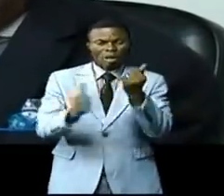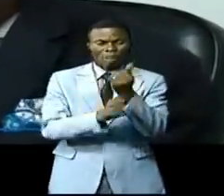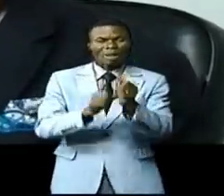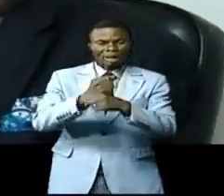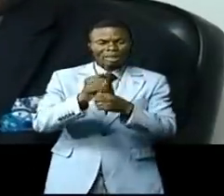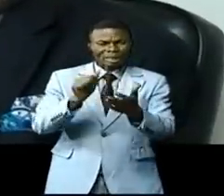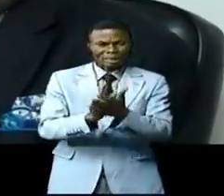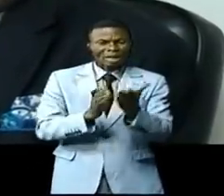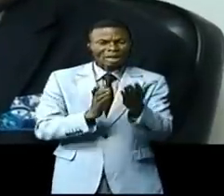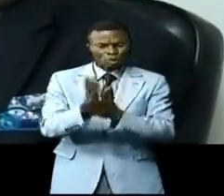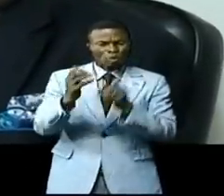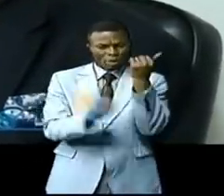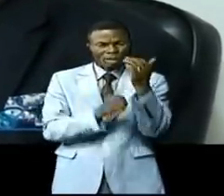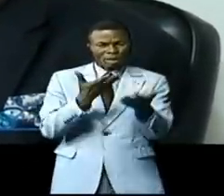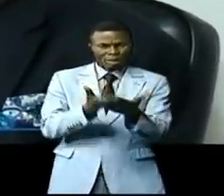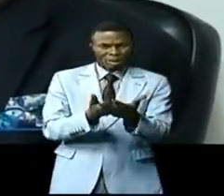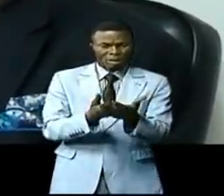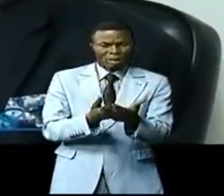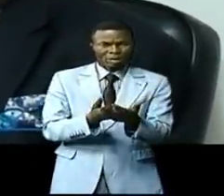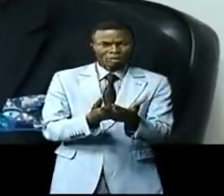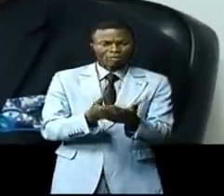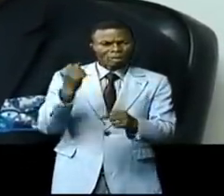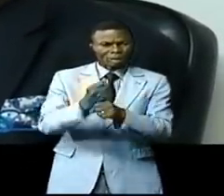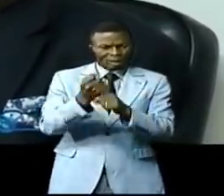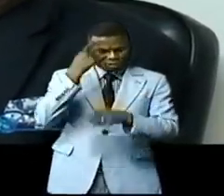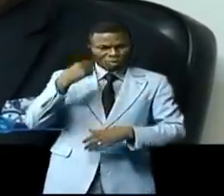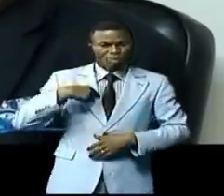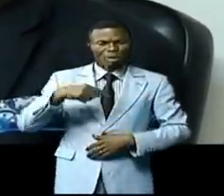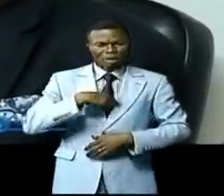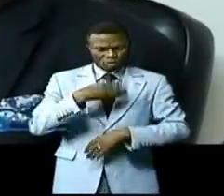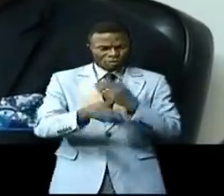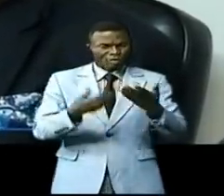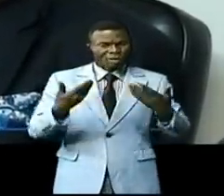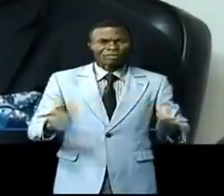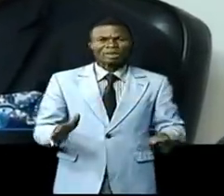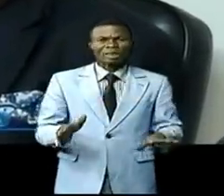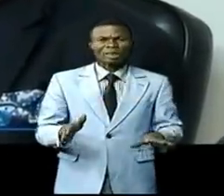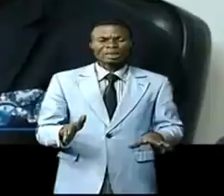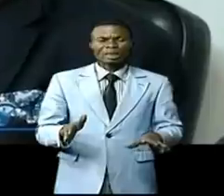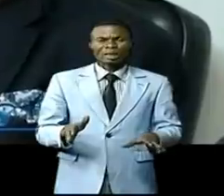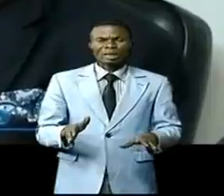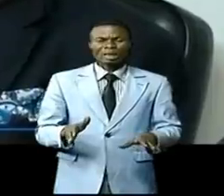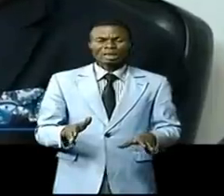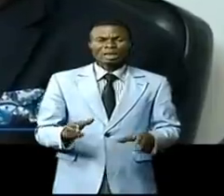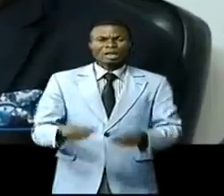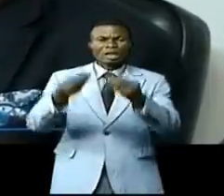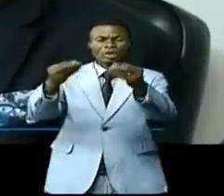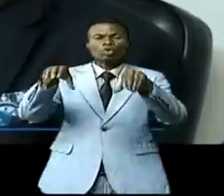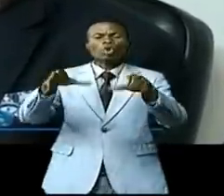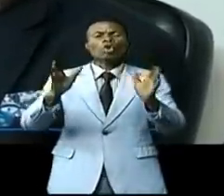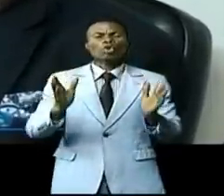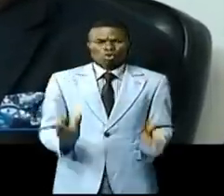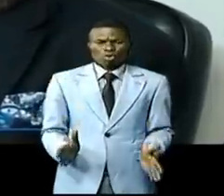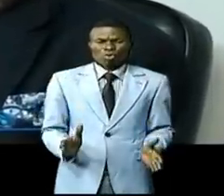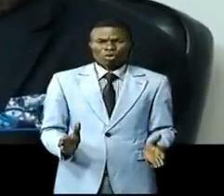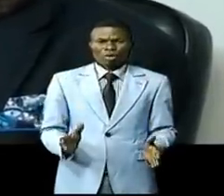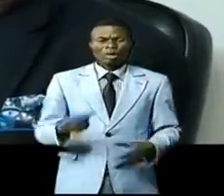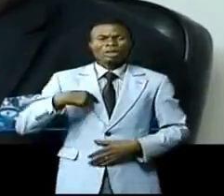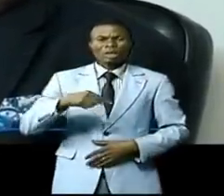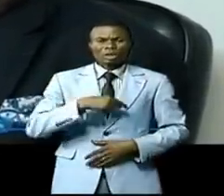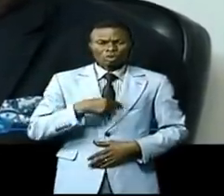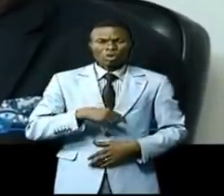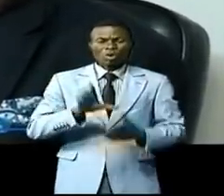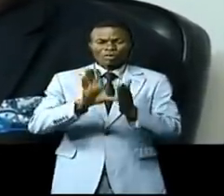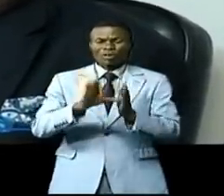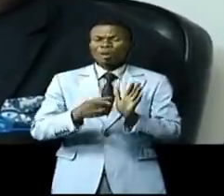humain. Nous, notre travail a été fait et livré aux Congolais. Nous avons mis les